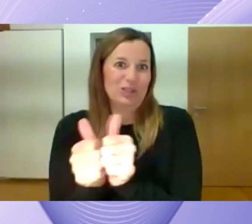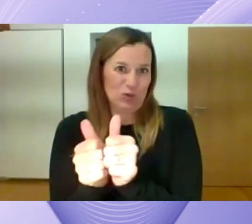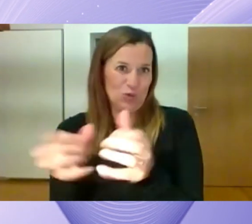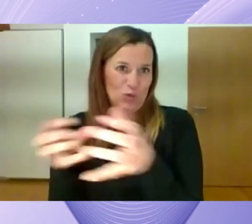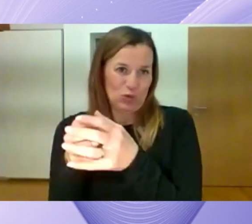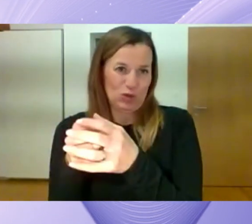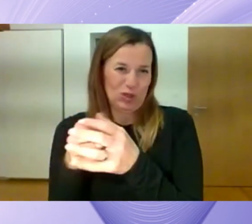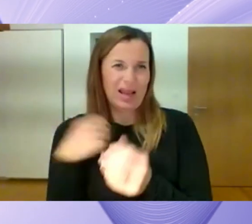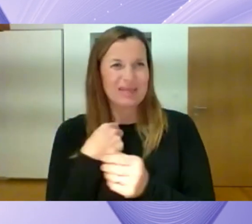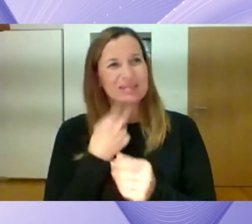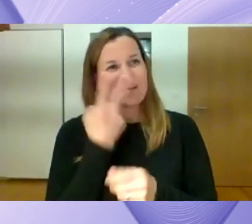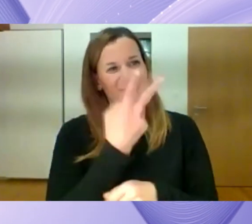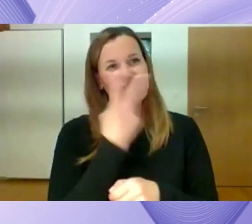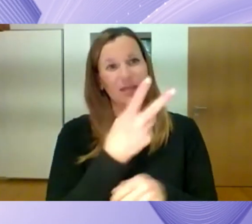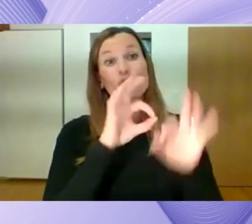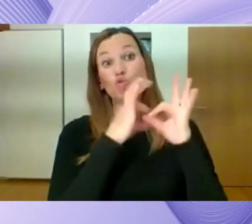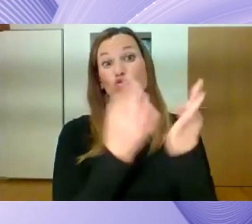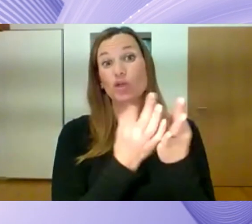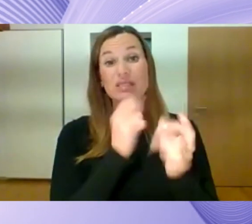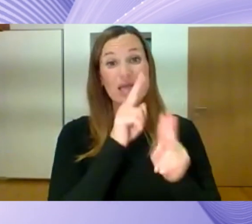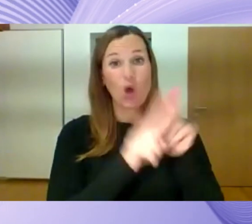prihajam v stik z družinskimi oskrbovalci,